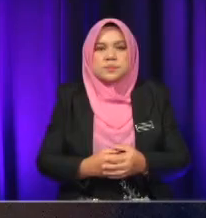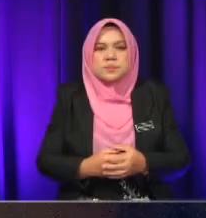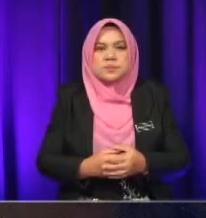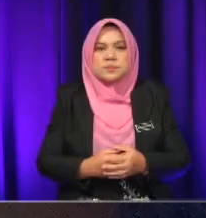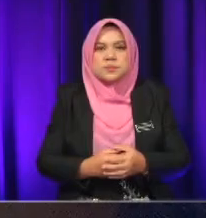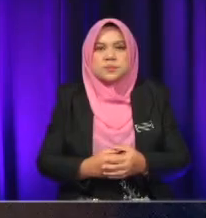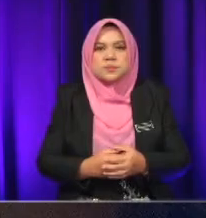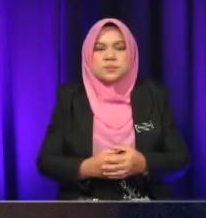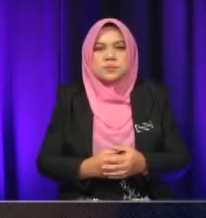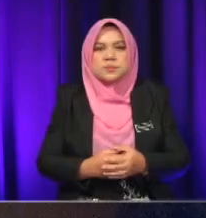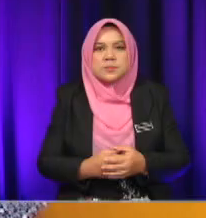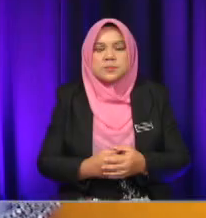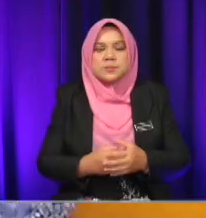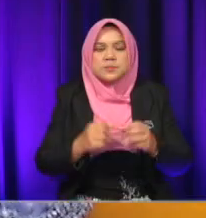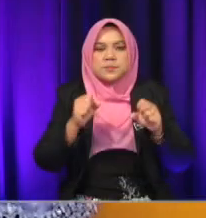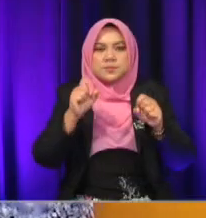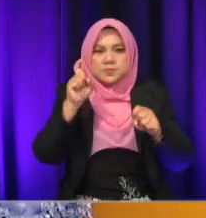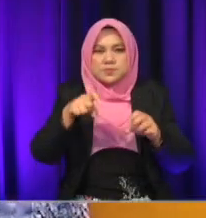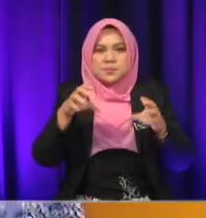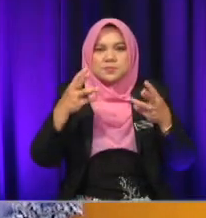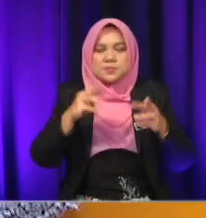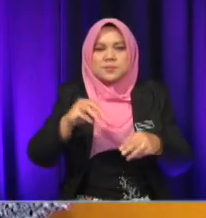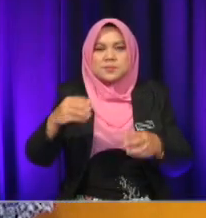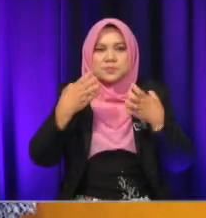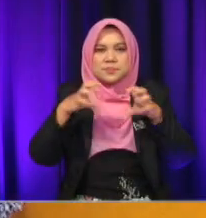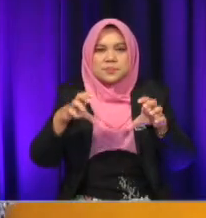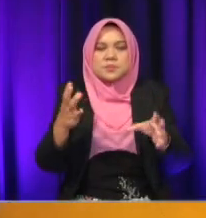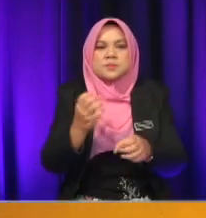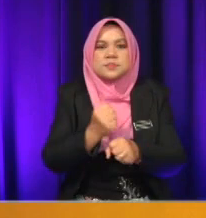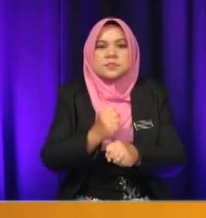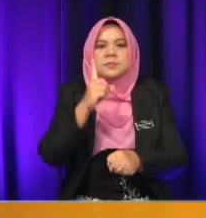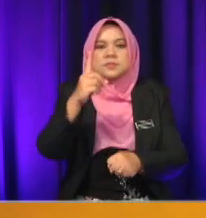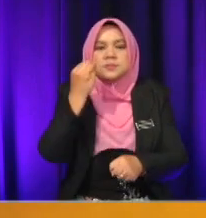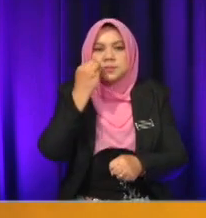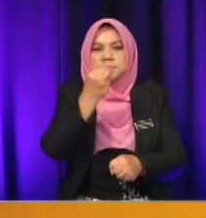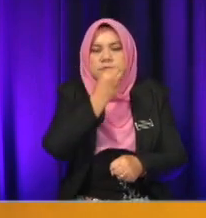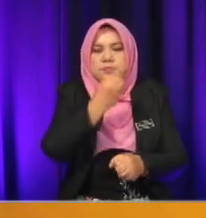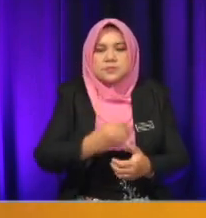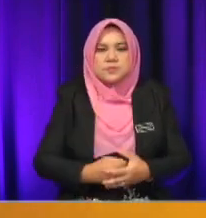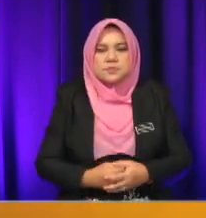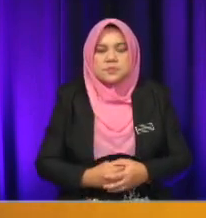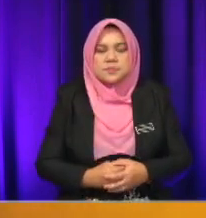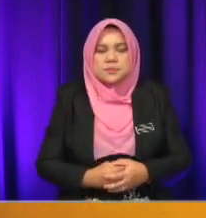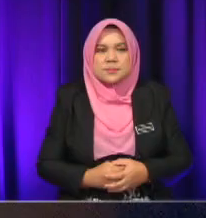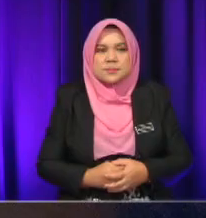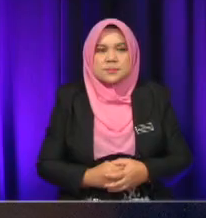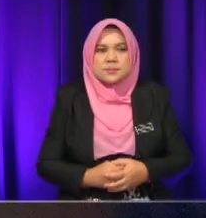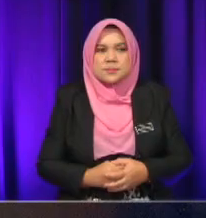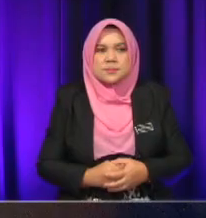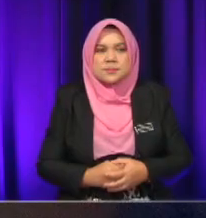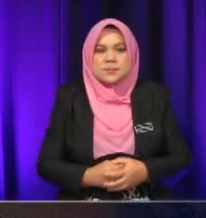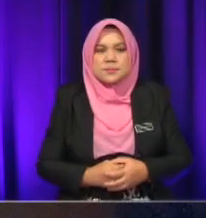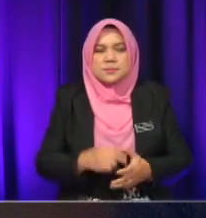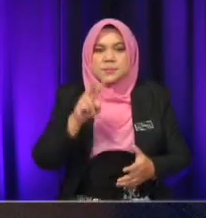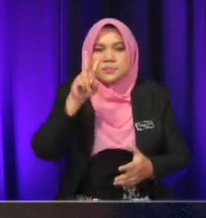bagus. Mesti murid cemerlang ni. Dapat lagi sekuntum bunga di papan markah tu. Terkumpul juga